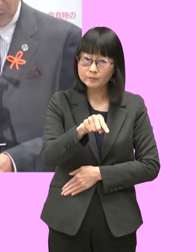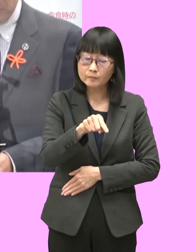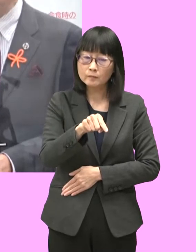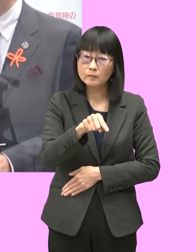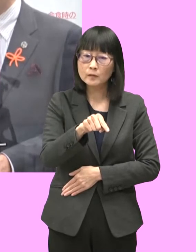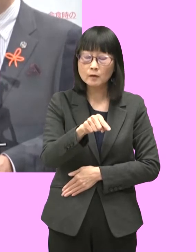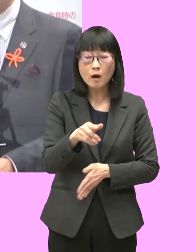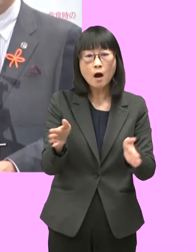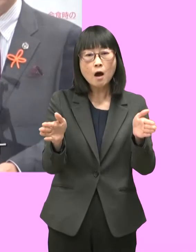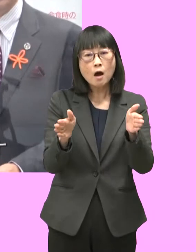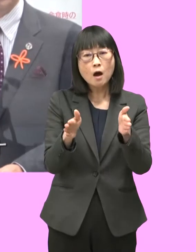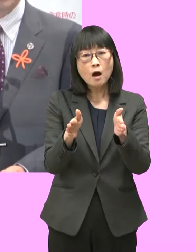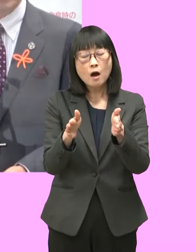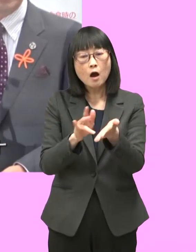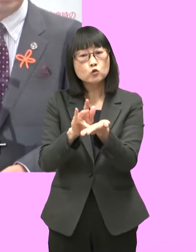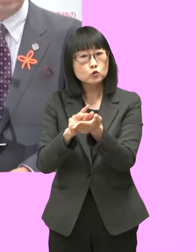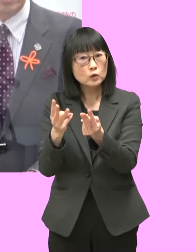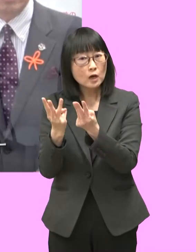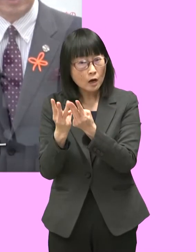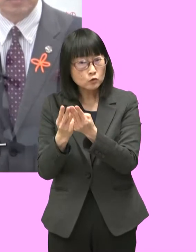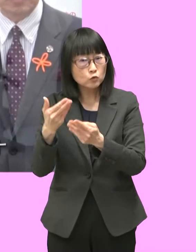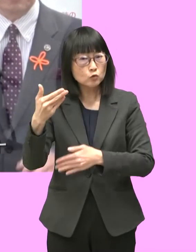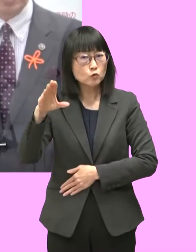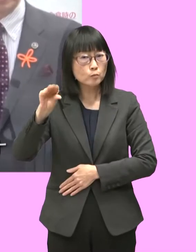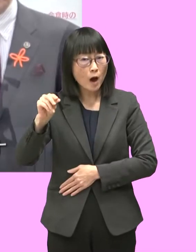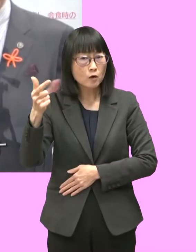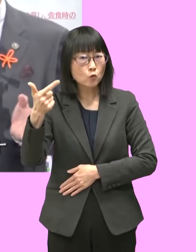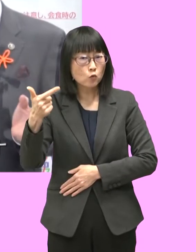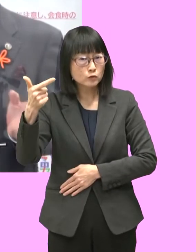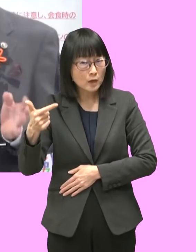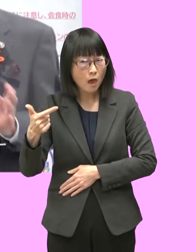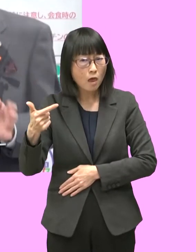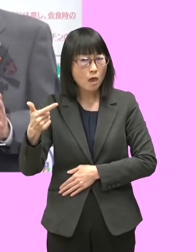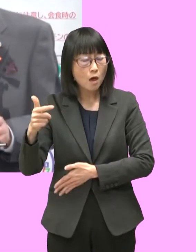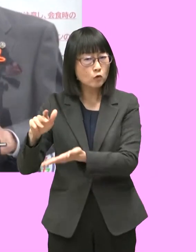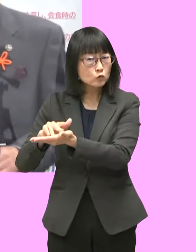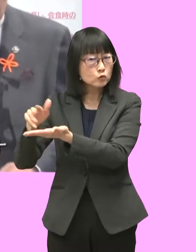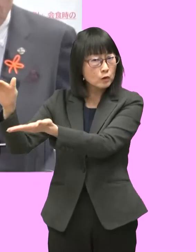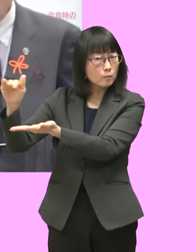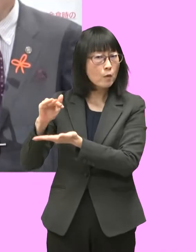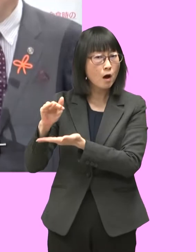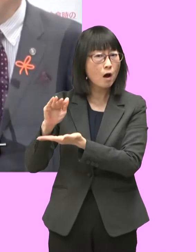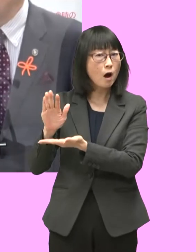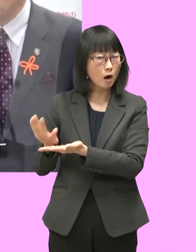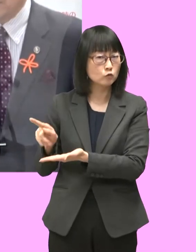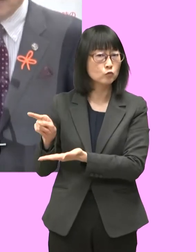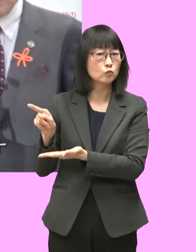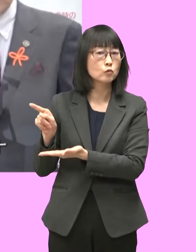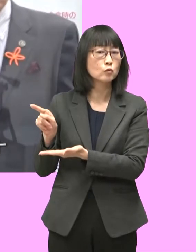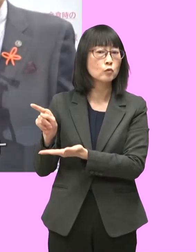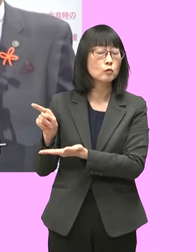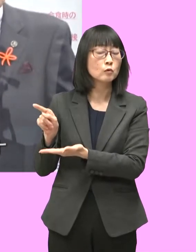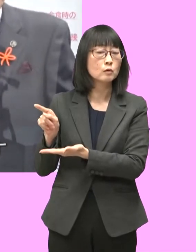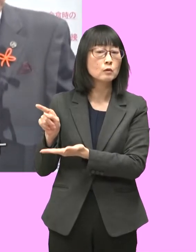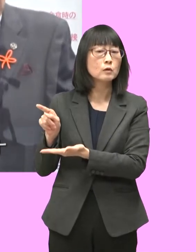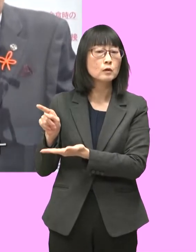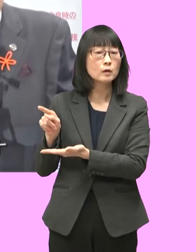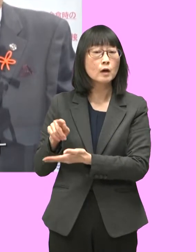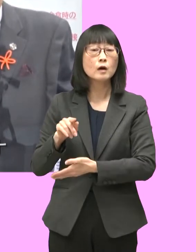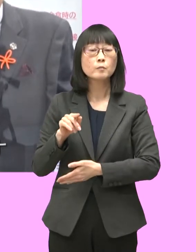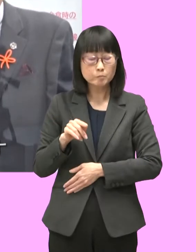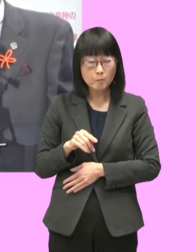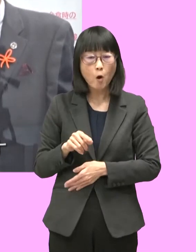部で9万6000ぐらいのワクチン供給の見込みがあるんですけども、当然医療従